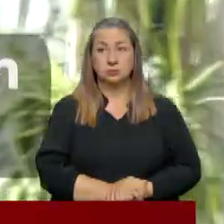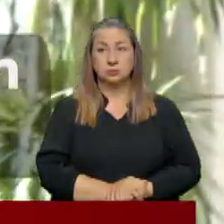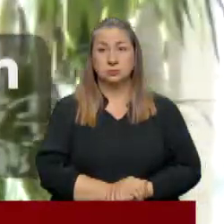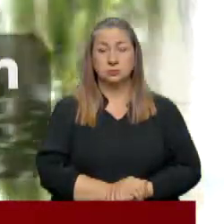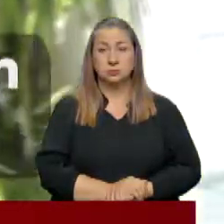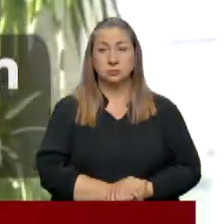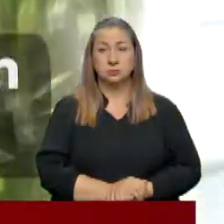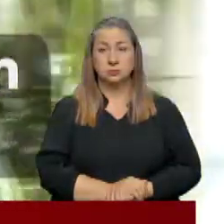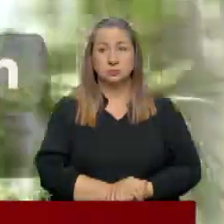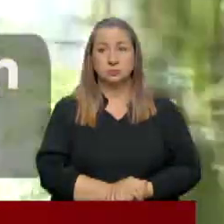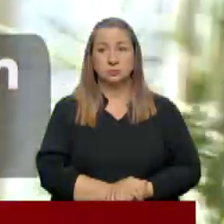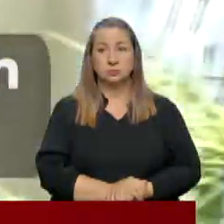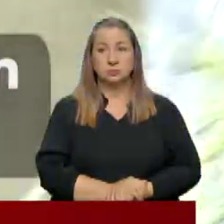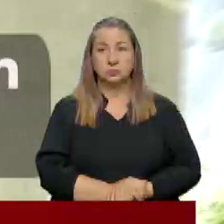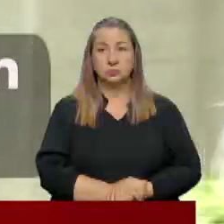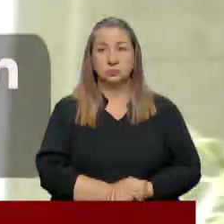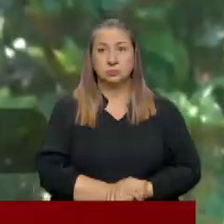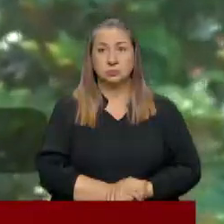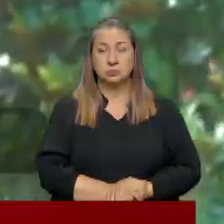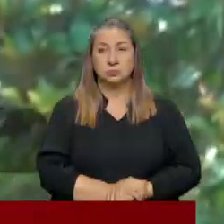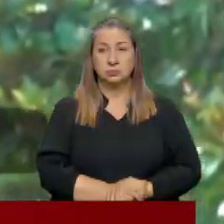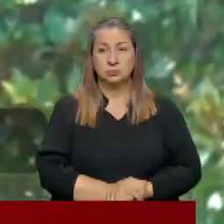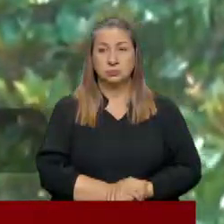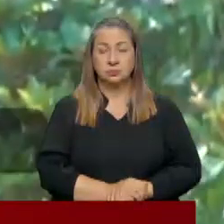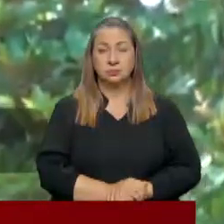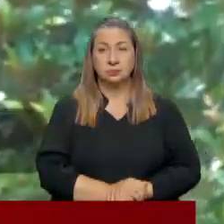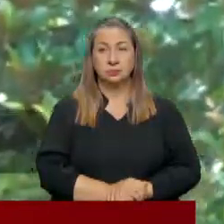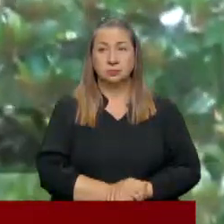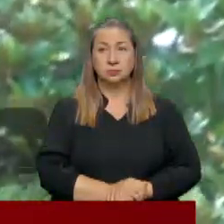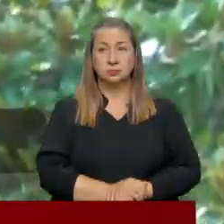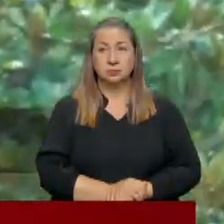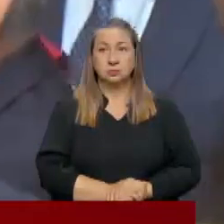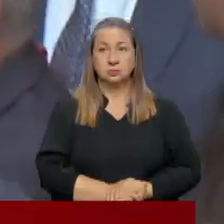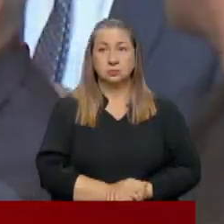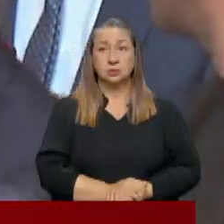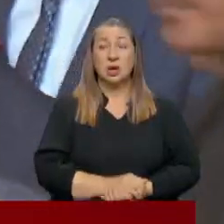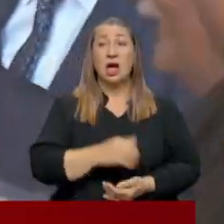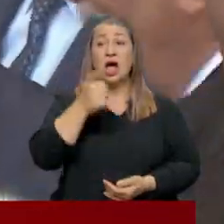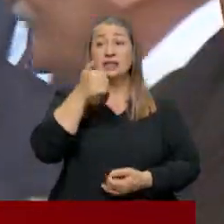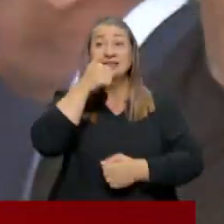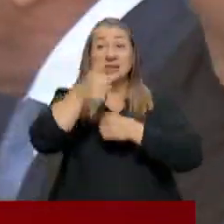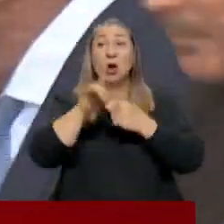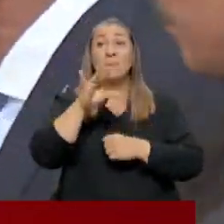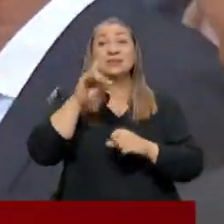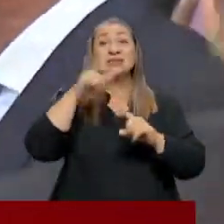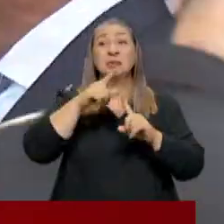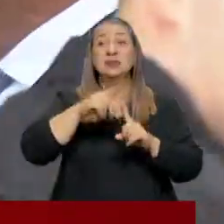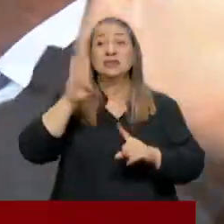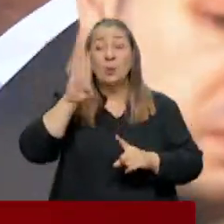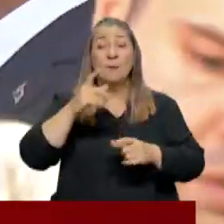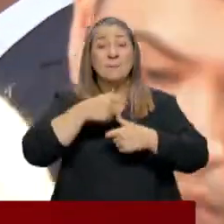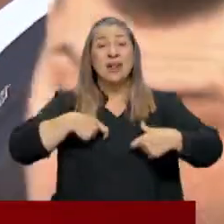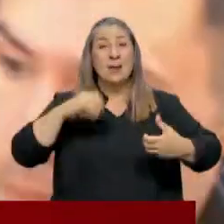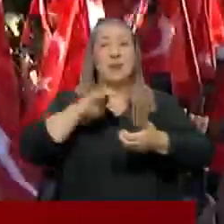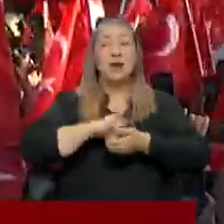Şimdi nasıl yapacağız olsun kuruldu ama böyle bir kalabalık olması altı yılında 15 Temmuz demokrasi ve